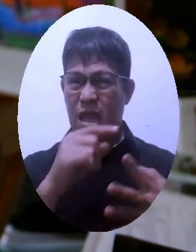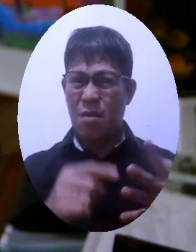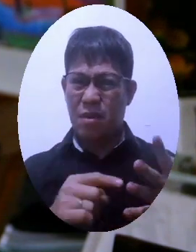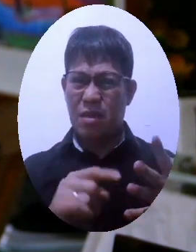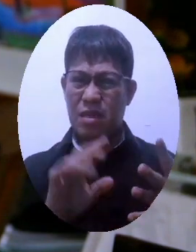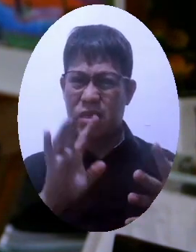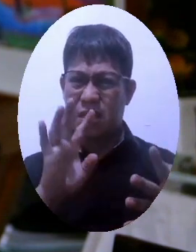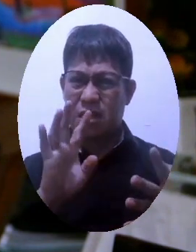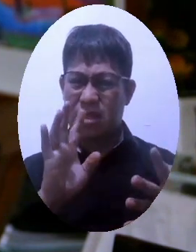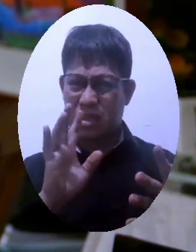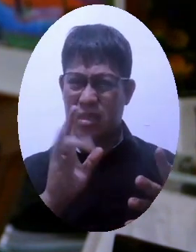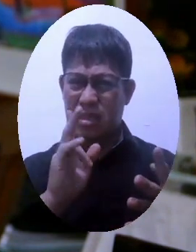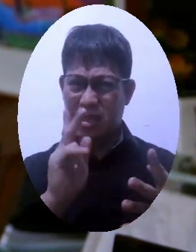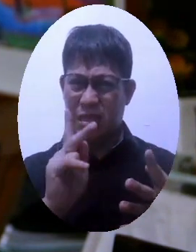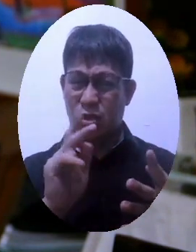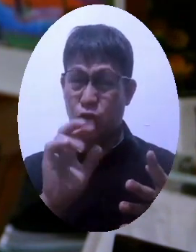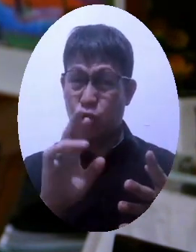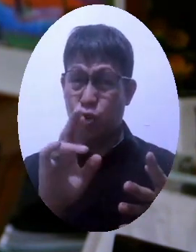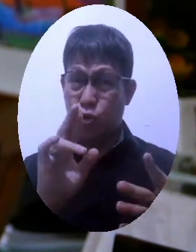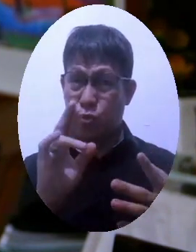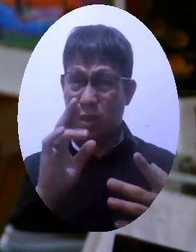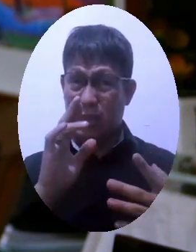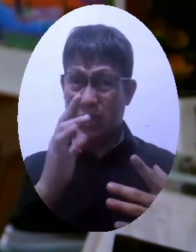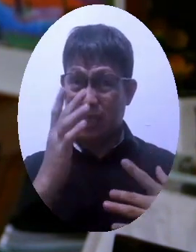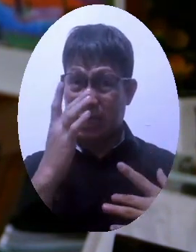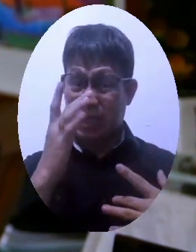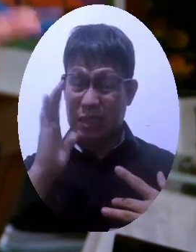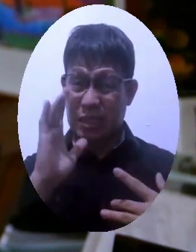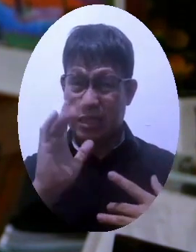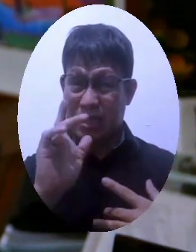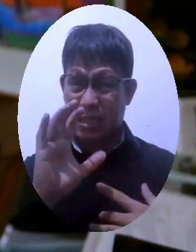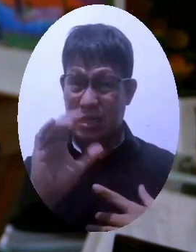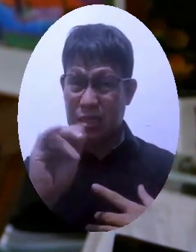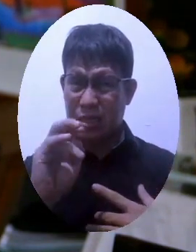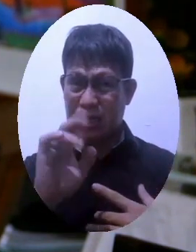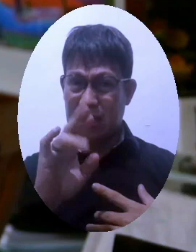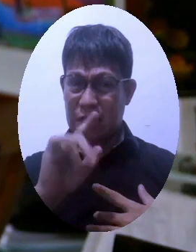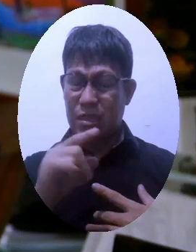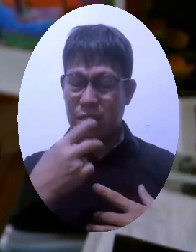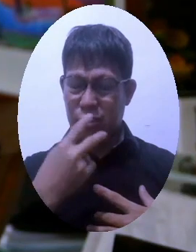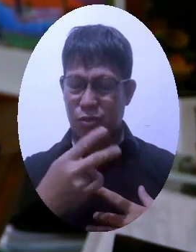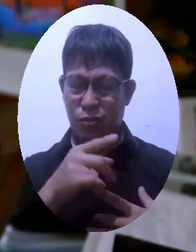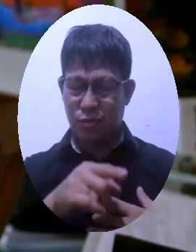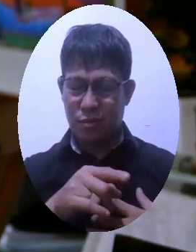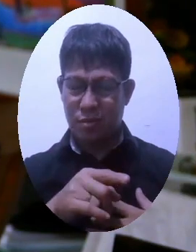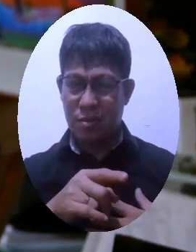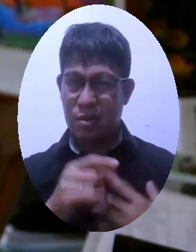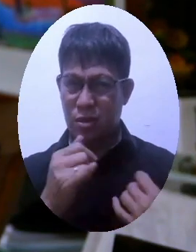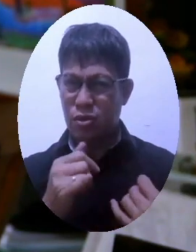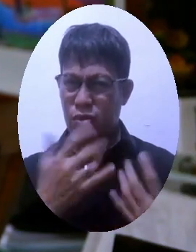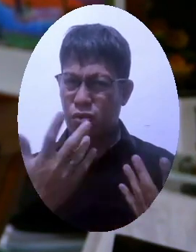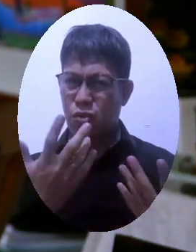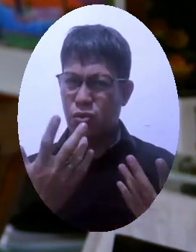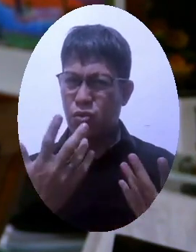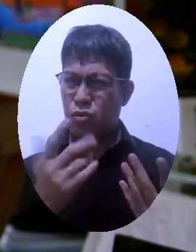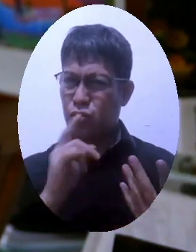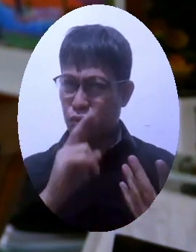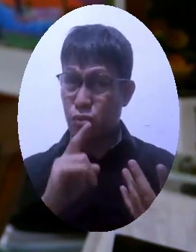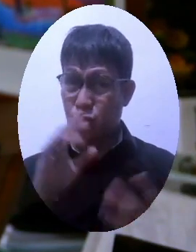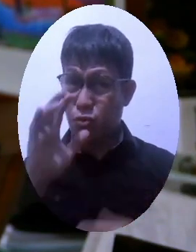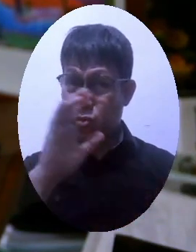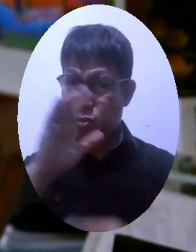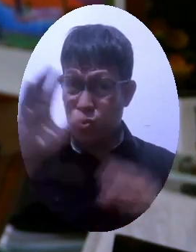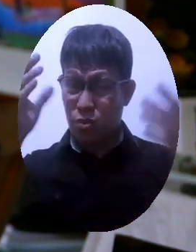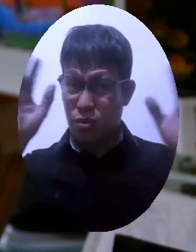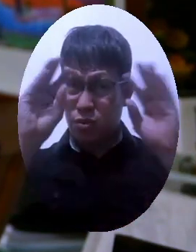May 40 batang keo, batang mayroong cancer, ang pinasaya natin ito nakaraang Sabado. Alam natin na ang Pasko